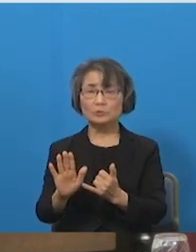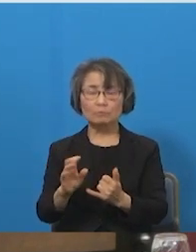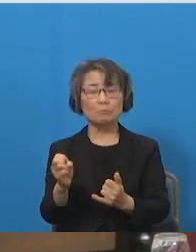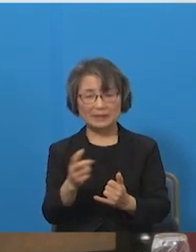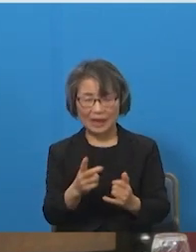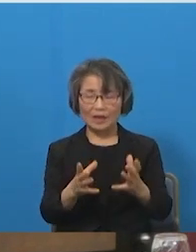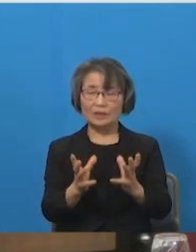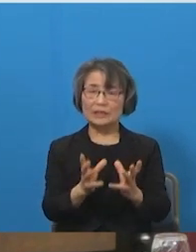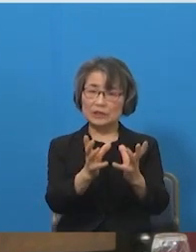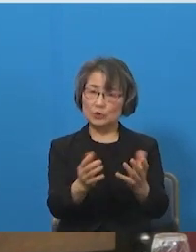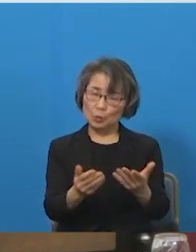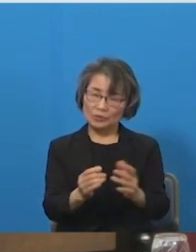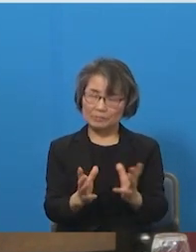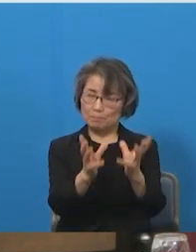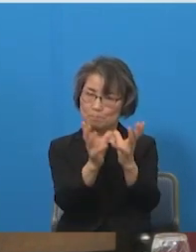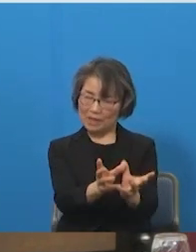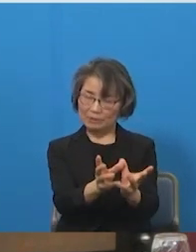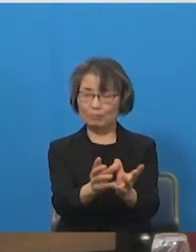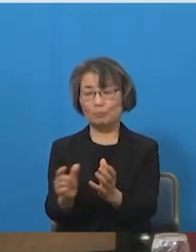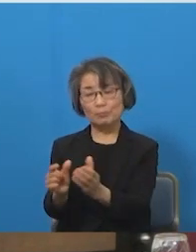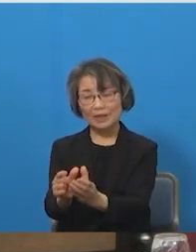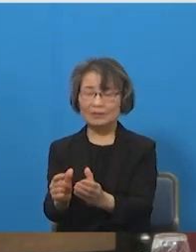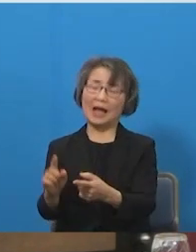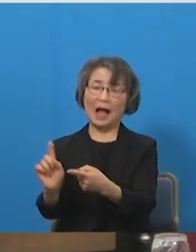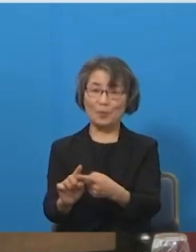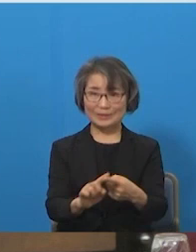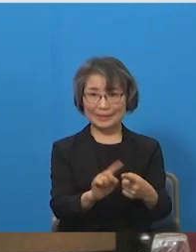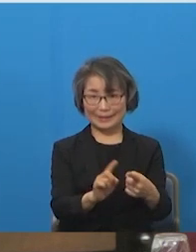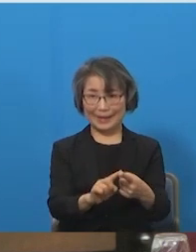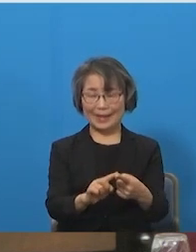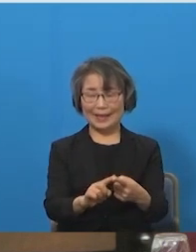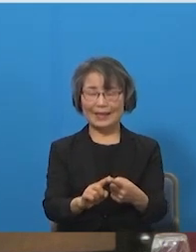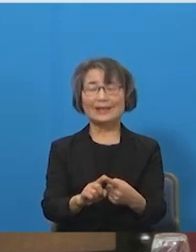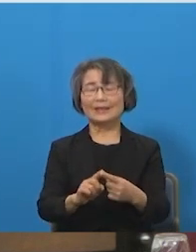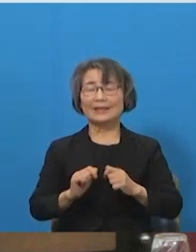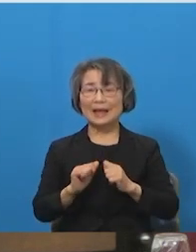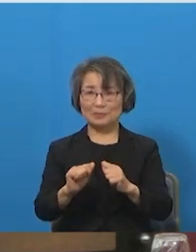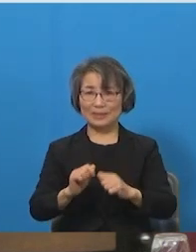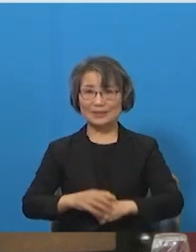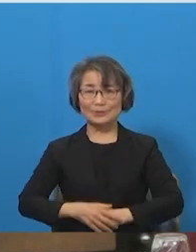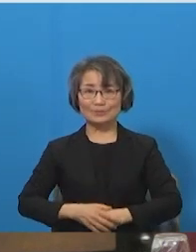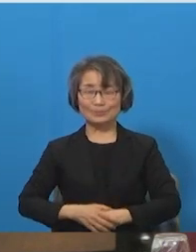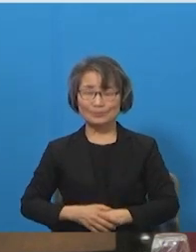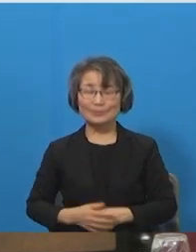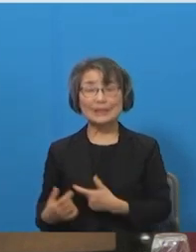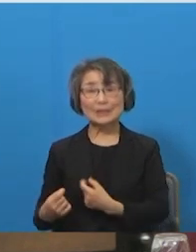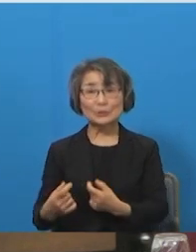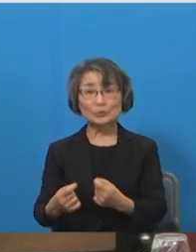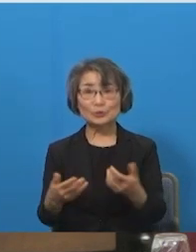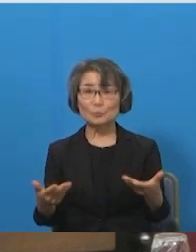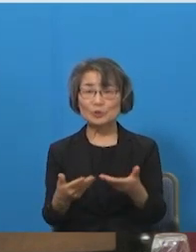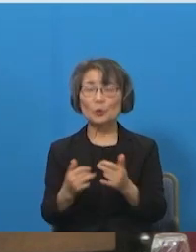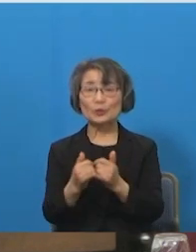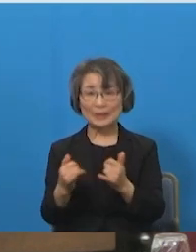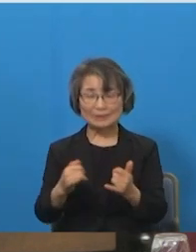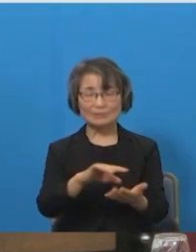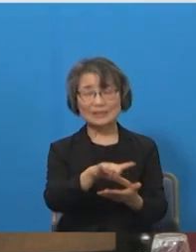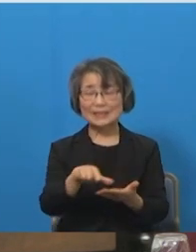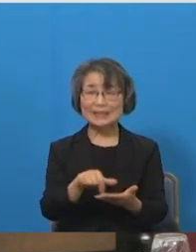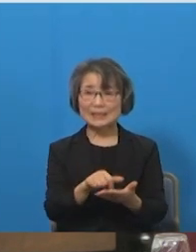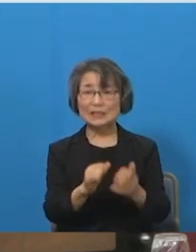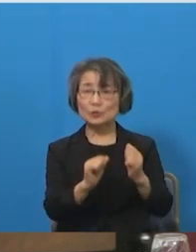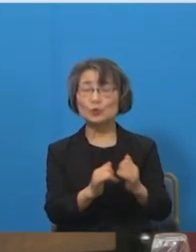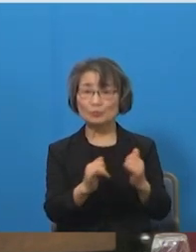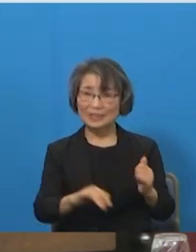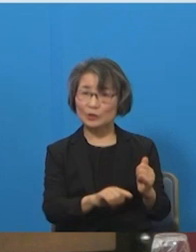置する必要性なども想定し、柔軟に対応する必要があります。引き続き、職員と地域住民の皆様